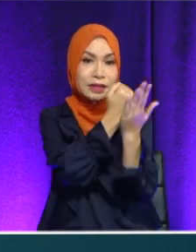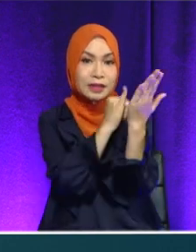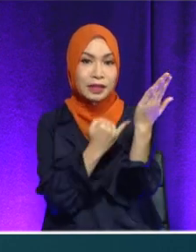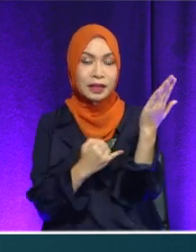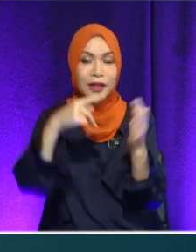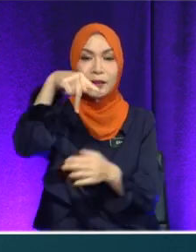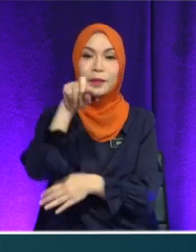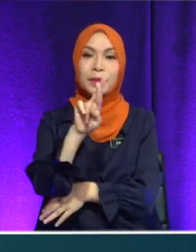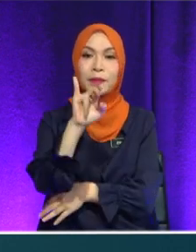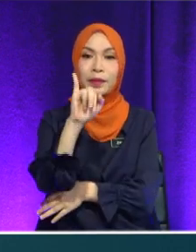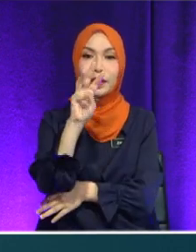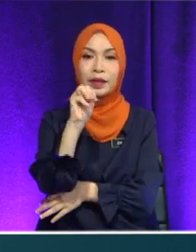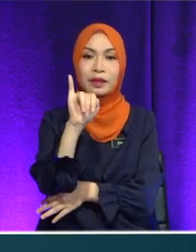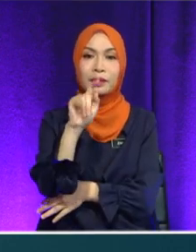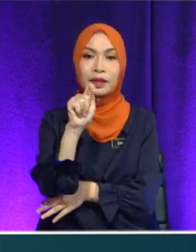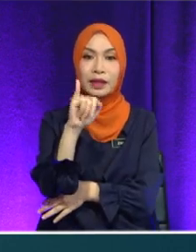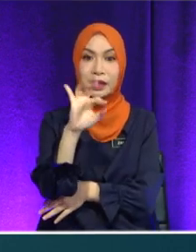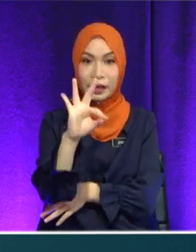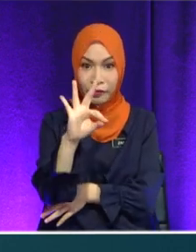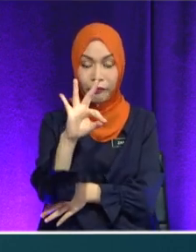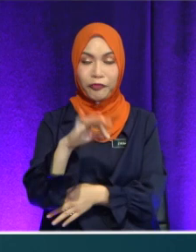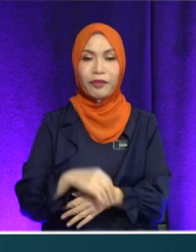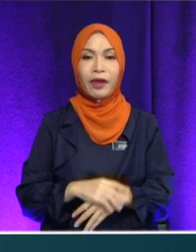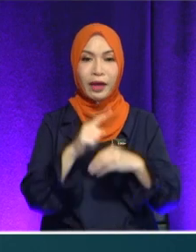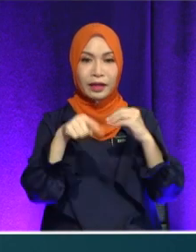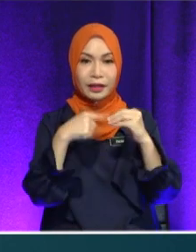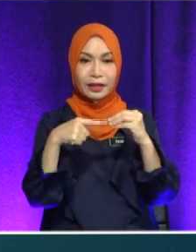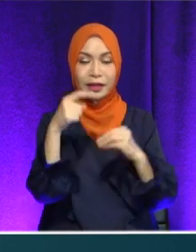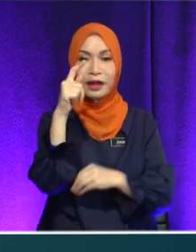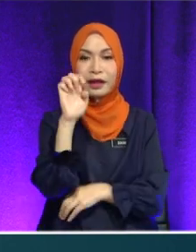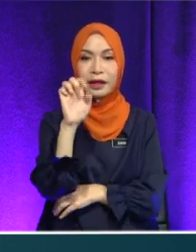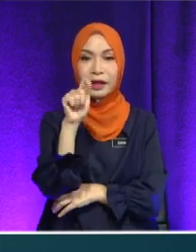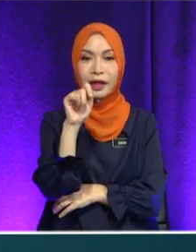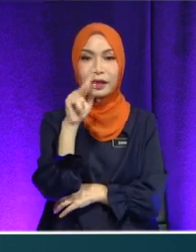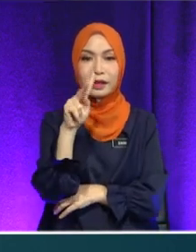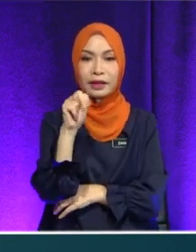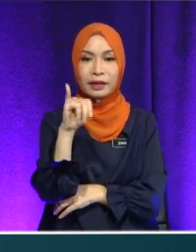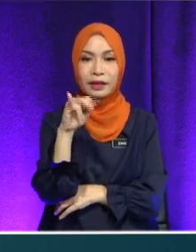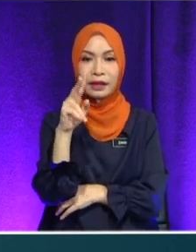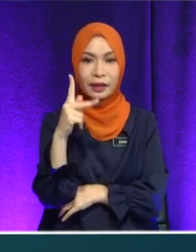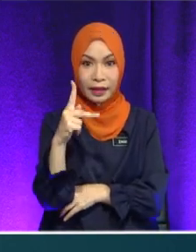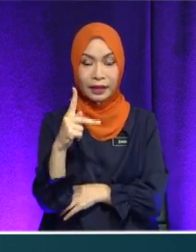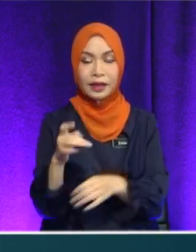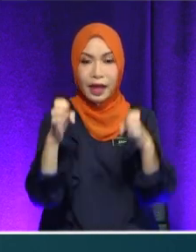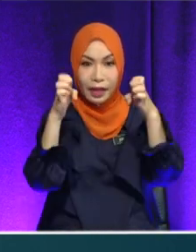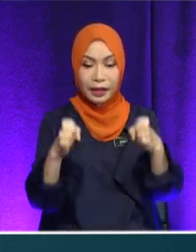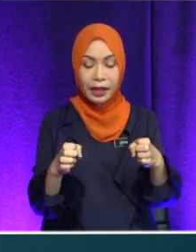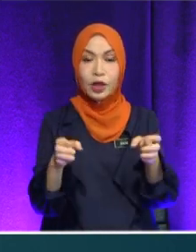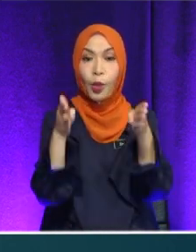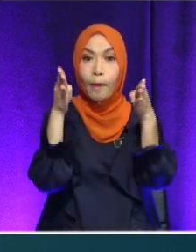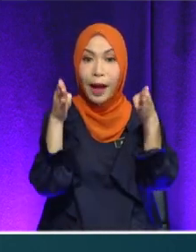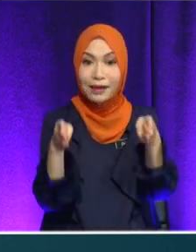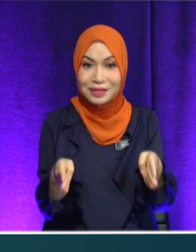adalah yang berkaitan dengan etnik Amerika Meksiko ataupun soft Africa